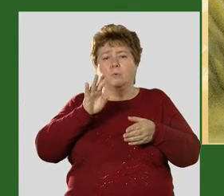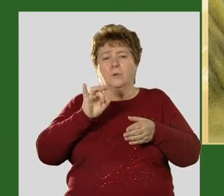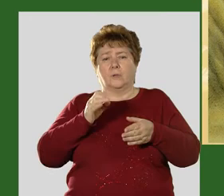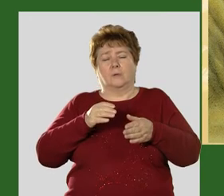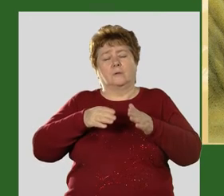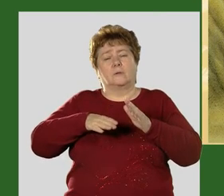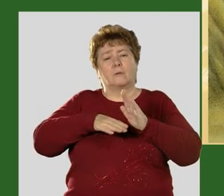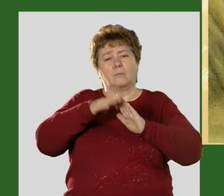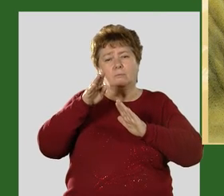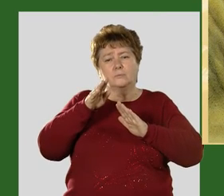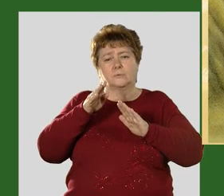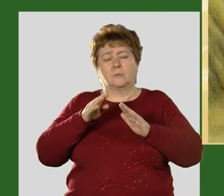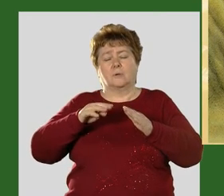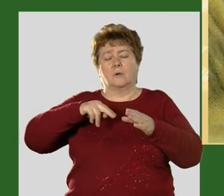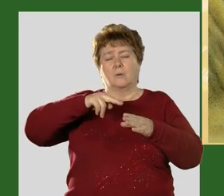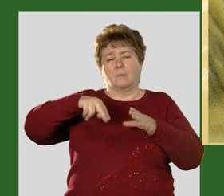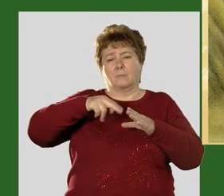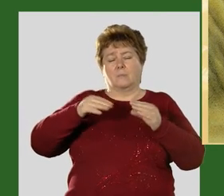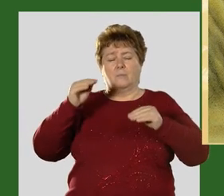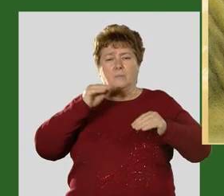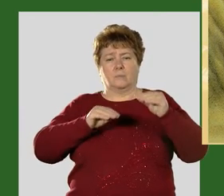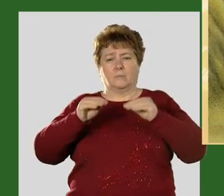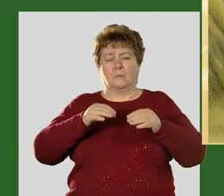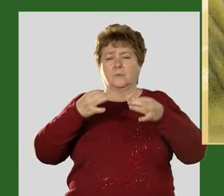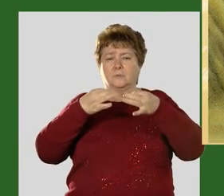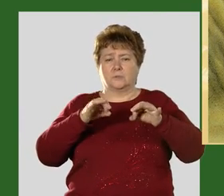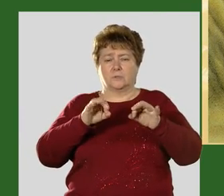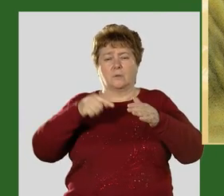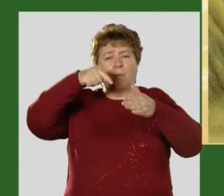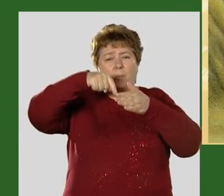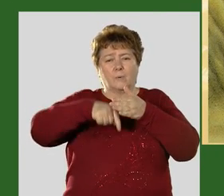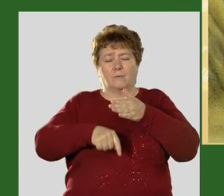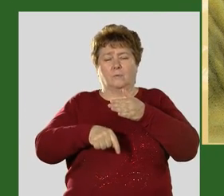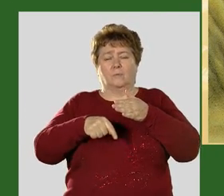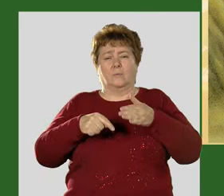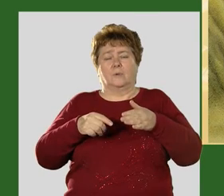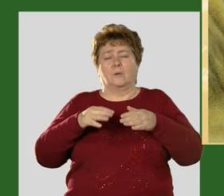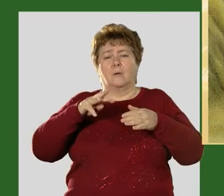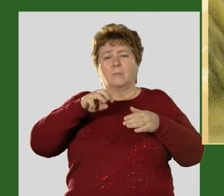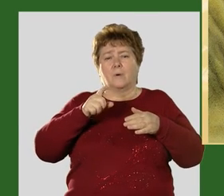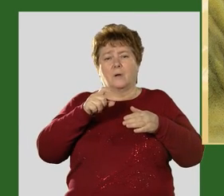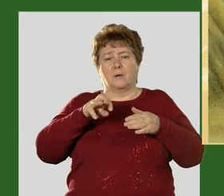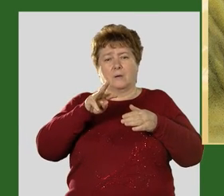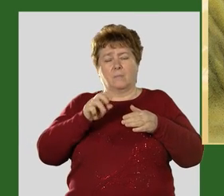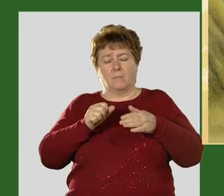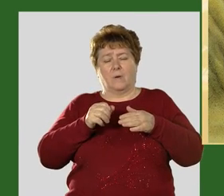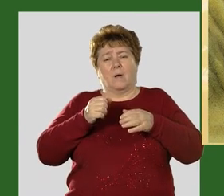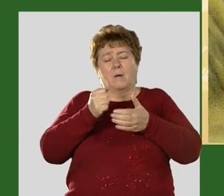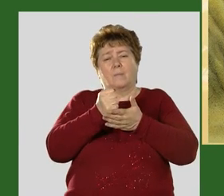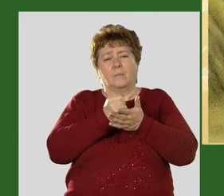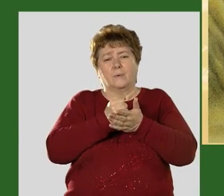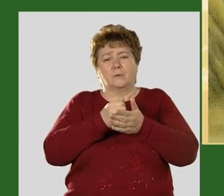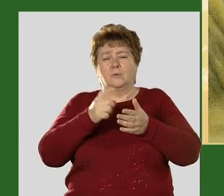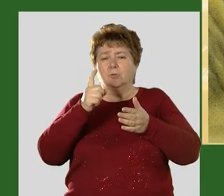Усовершенствованная глубоководная бурильная установка позволяла проникать вглубь магматических горных пород